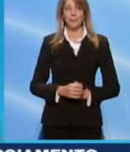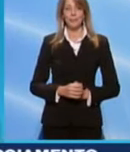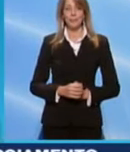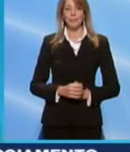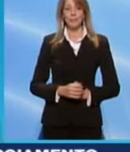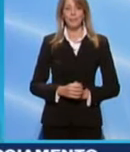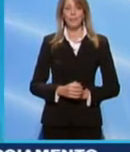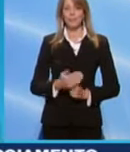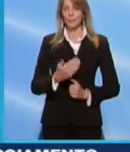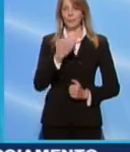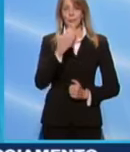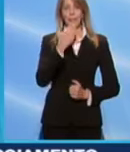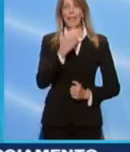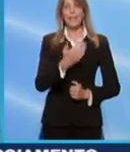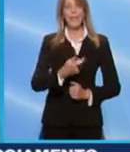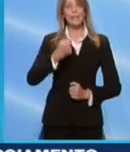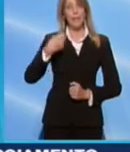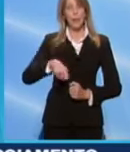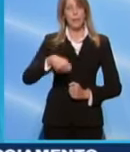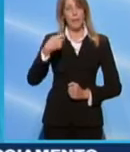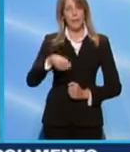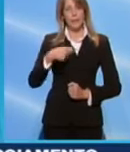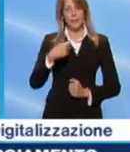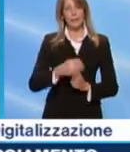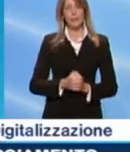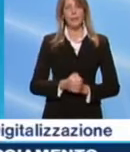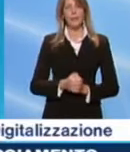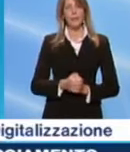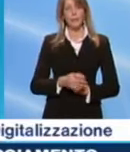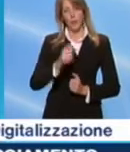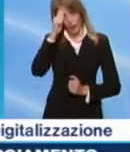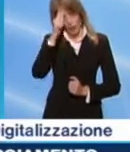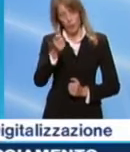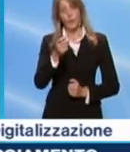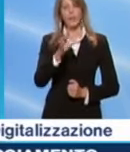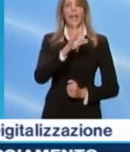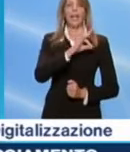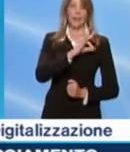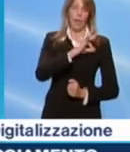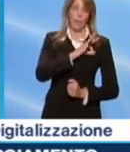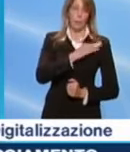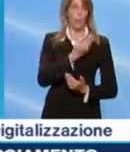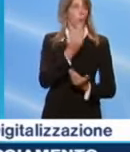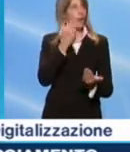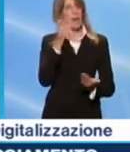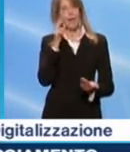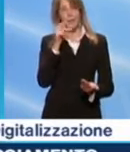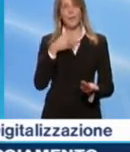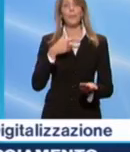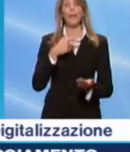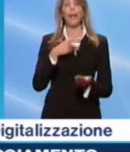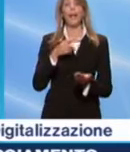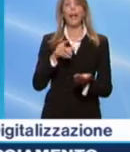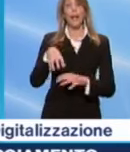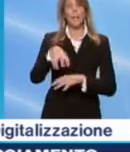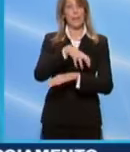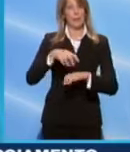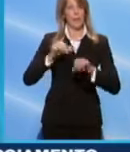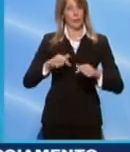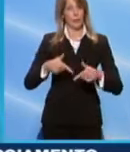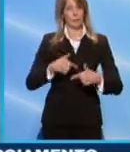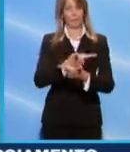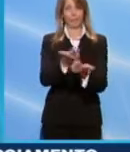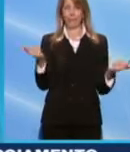Grazie Presidente, onorevoli deputate e deputati, l'app Immuni che ho messo a disposizione del Ministero della